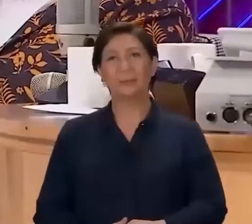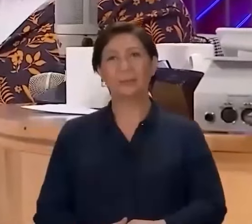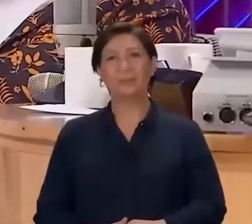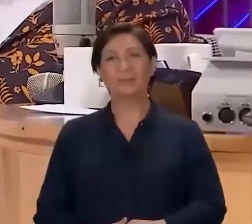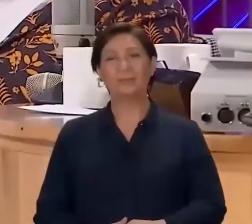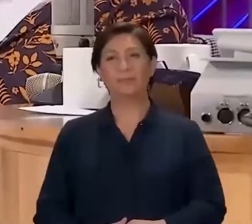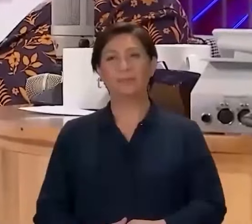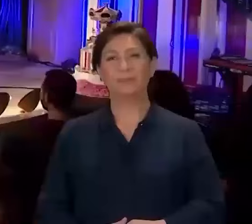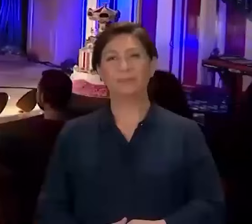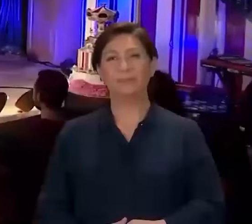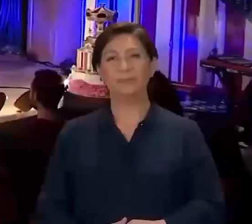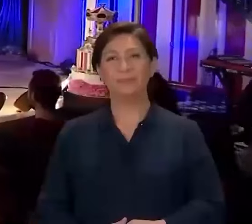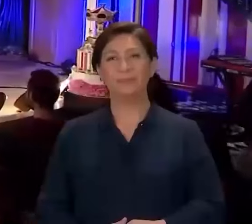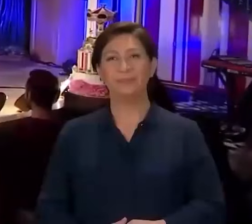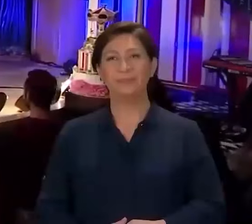Şimdi